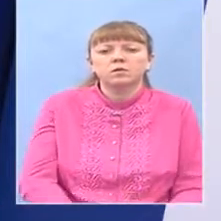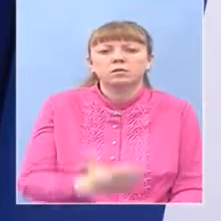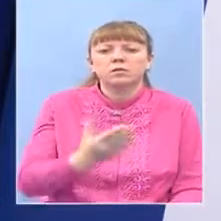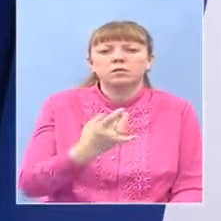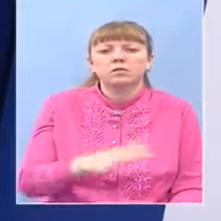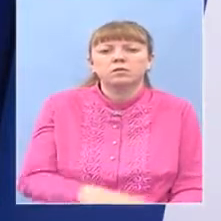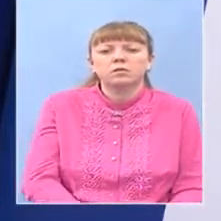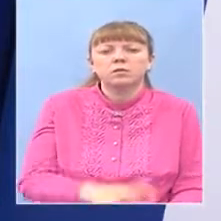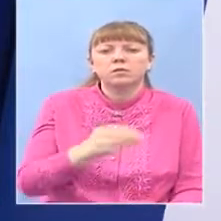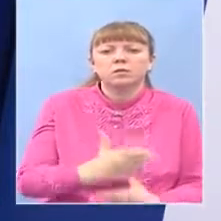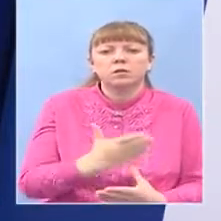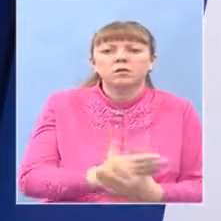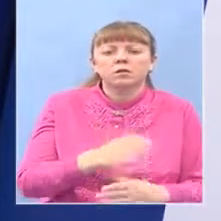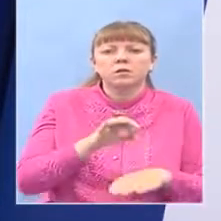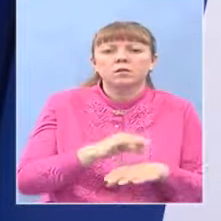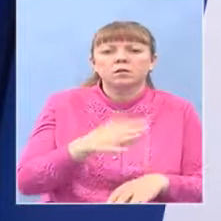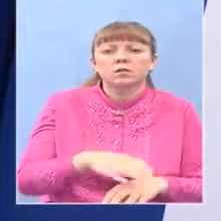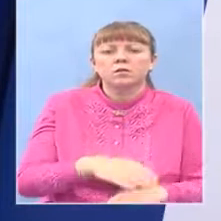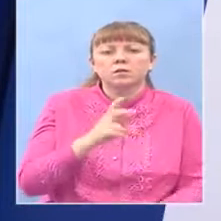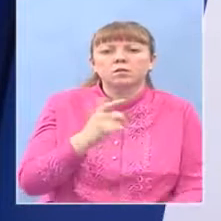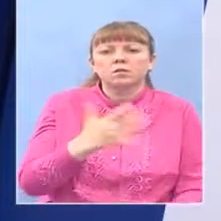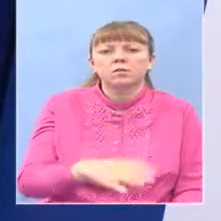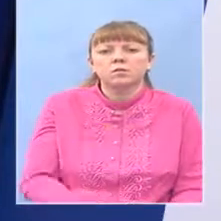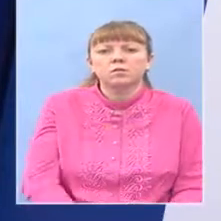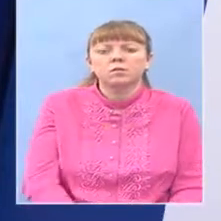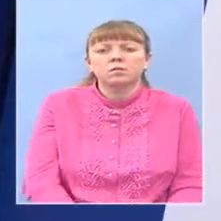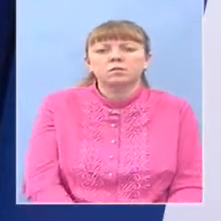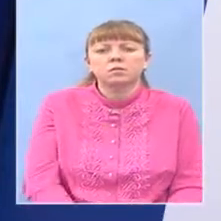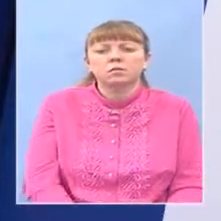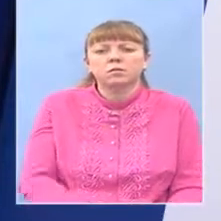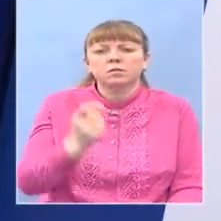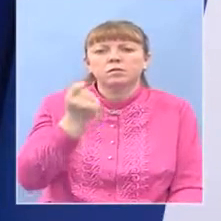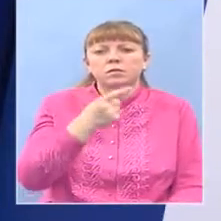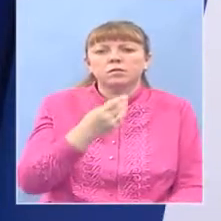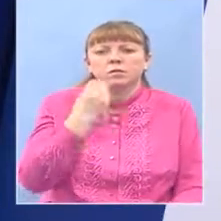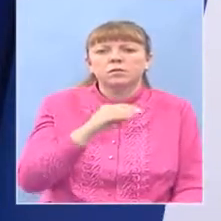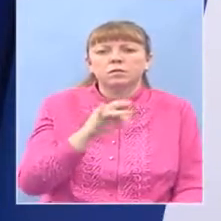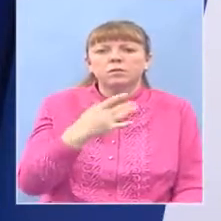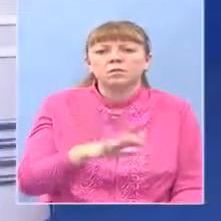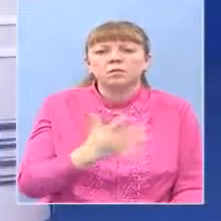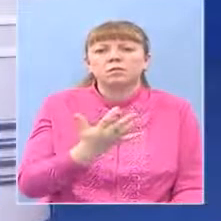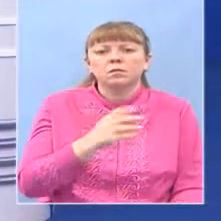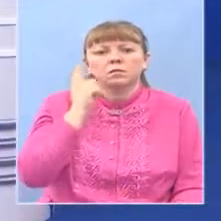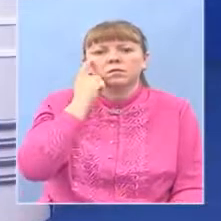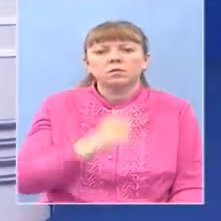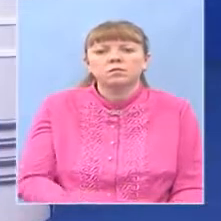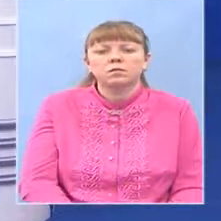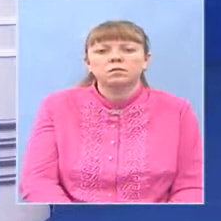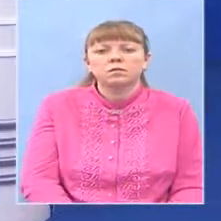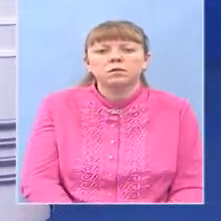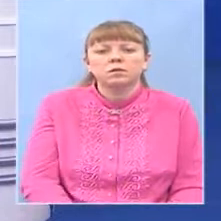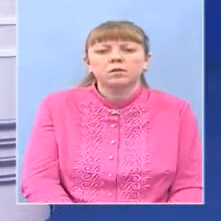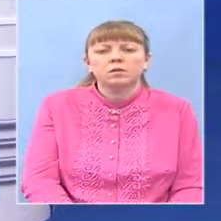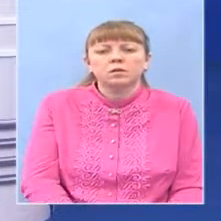проекте помогает провести конкретный мониторинг и узнать эффективность этого проекта, насколько он там решил. Вот, например,